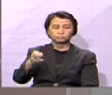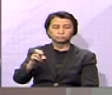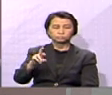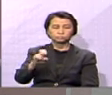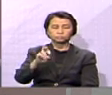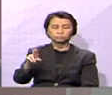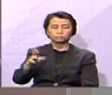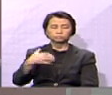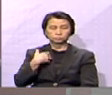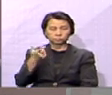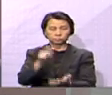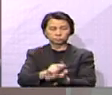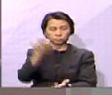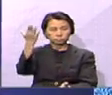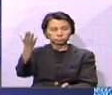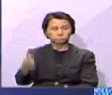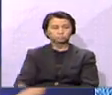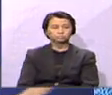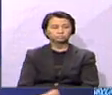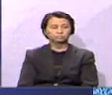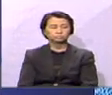Suharani ada laporannya.